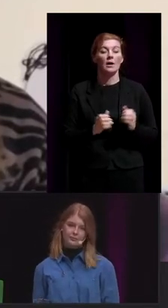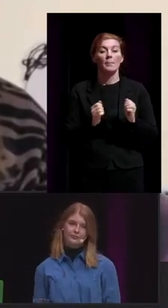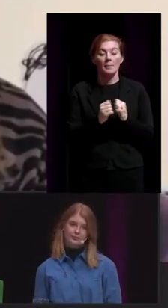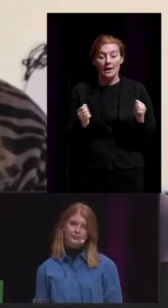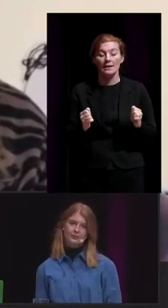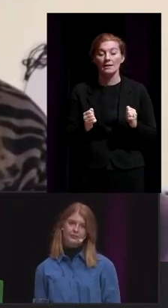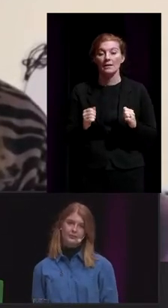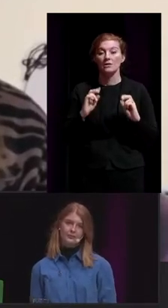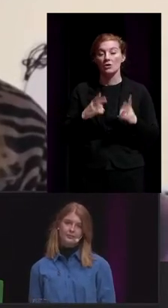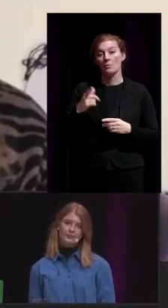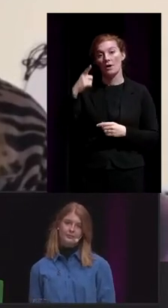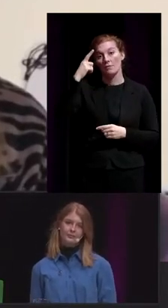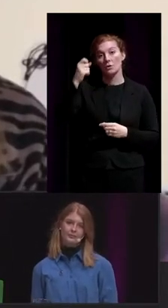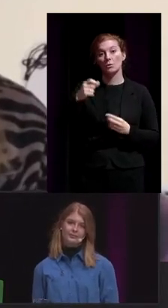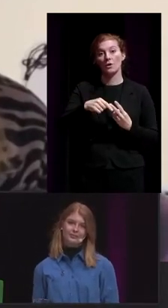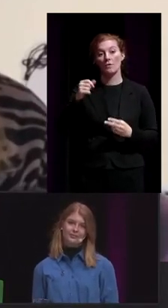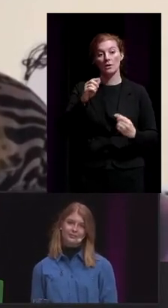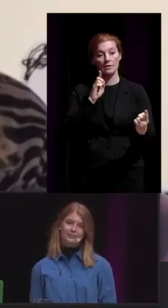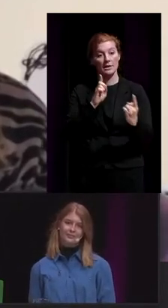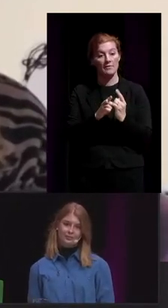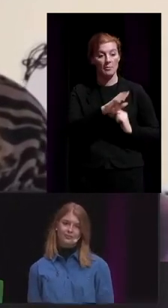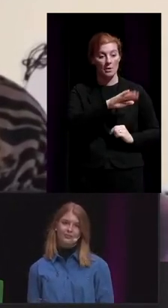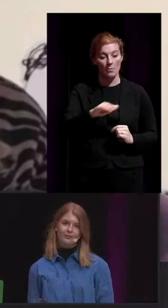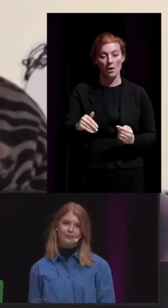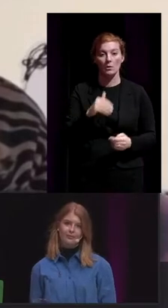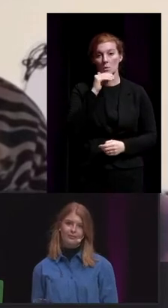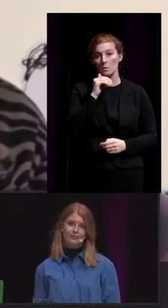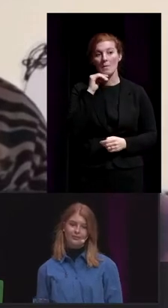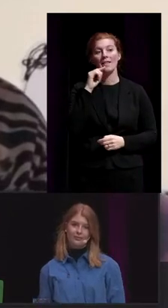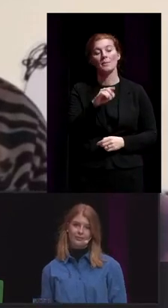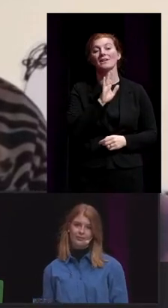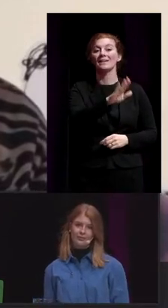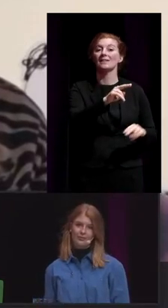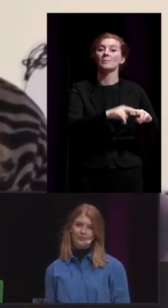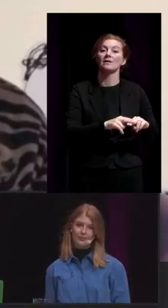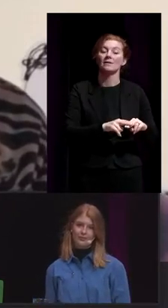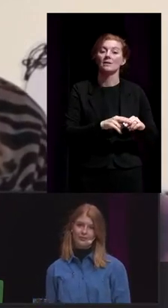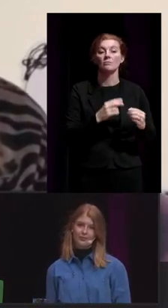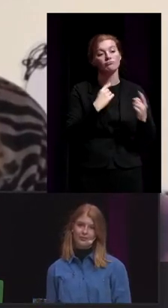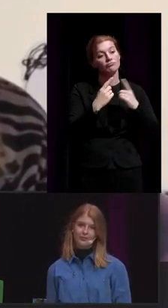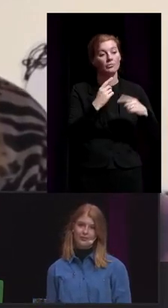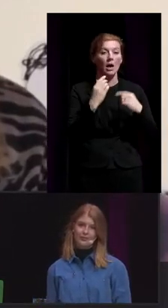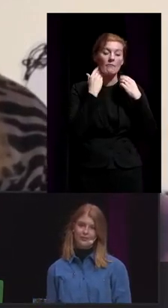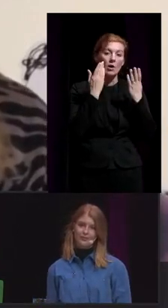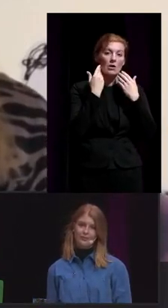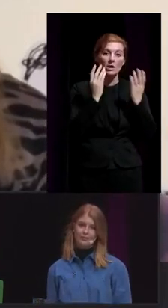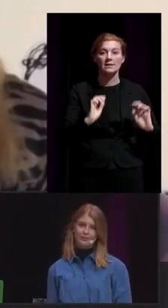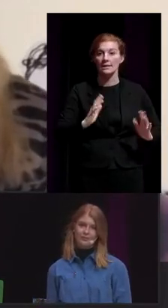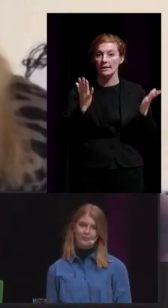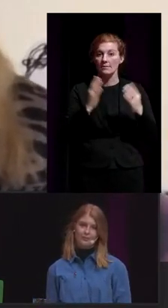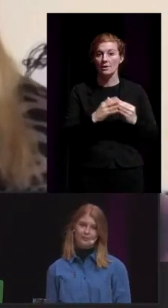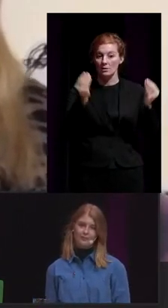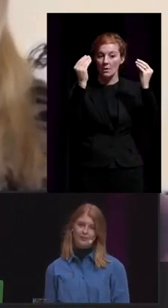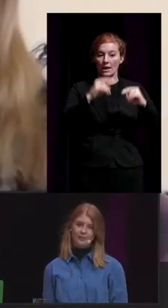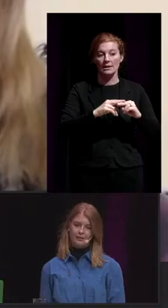man som förtroendevald då möter upp barnen där de är. Mm. Och pratar vardag. Med tanken att man ska lära känna och